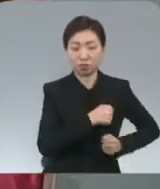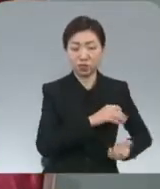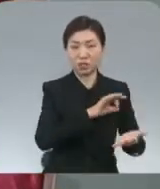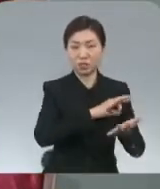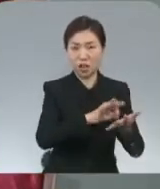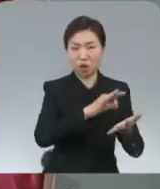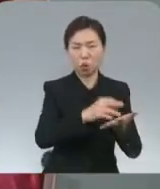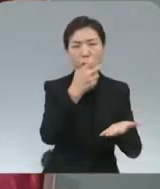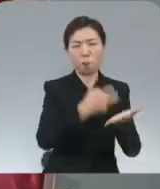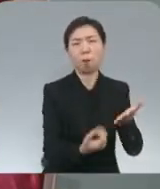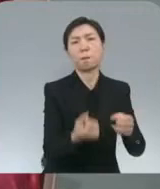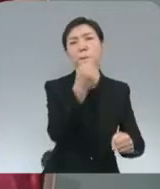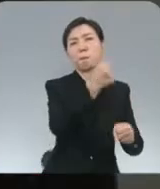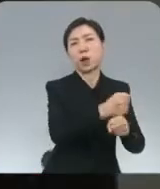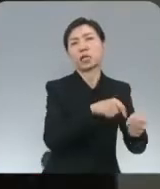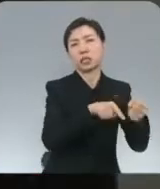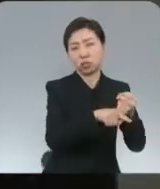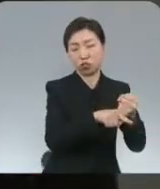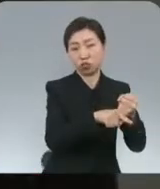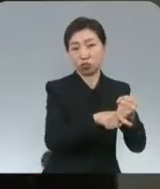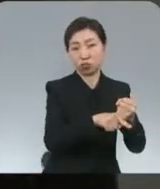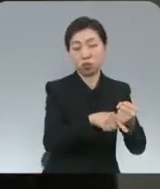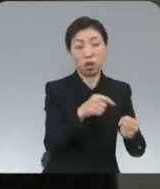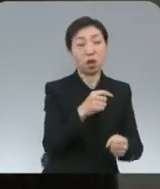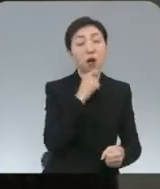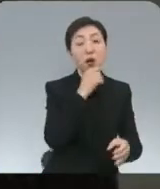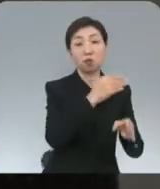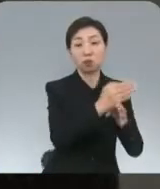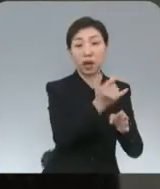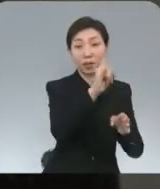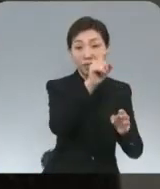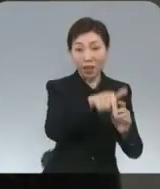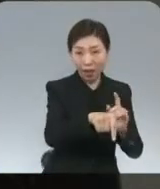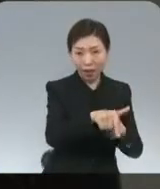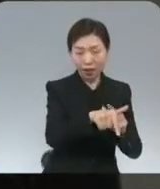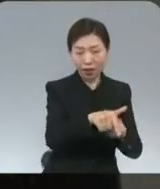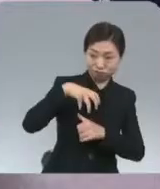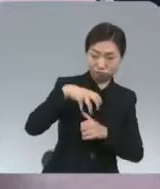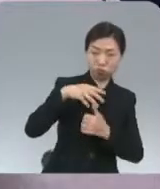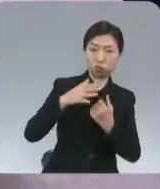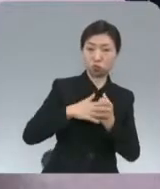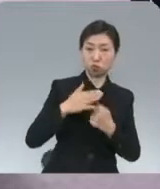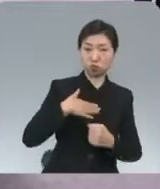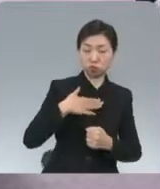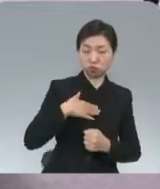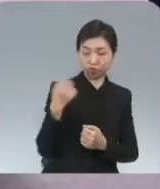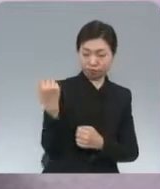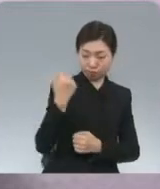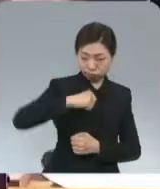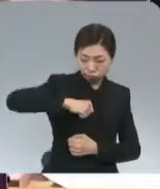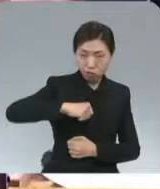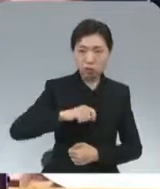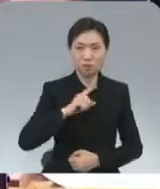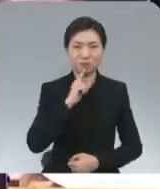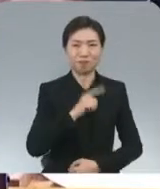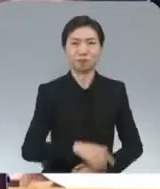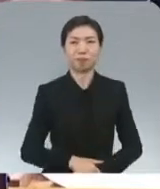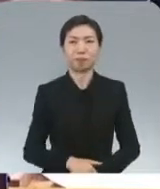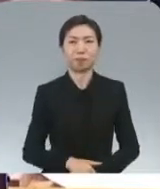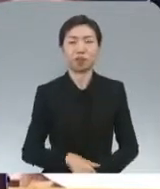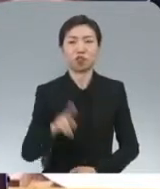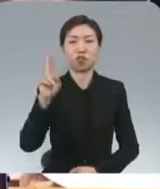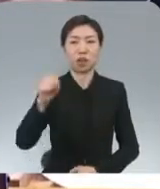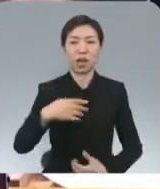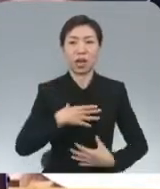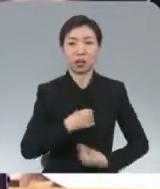器是为了应对美国的威胁。金城提及北韩近期颁布核武力政策法令称，